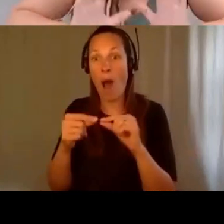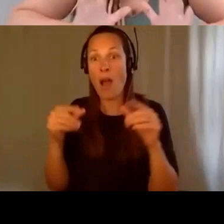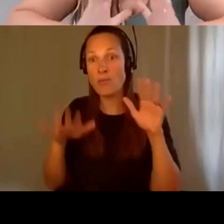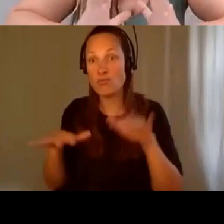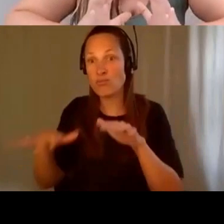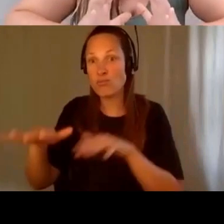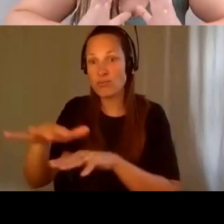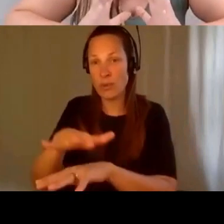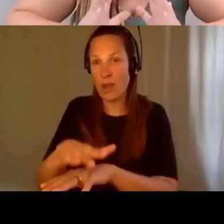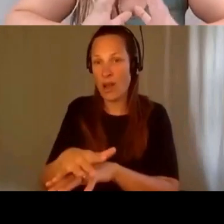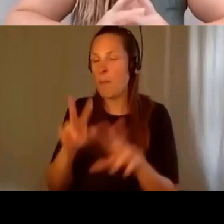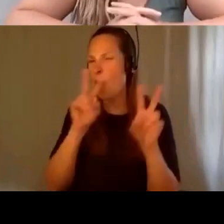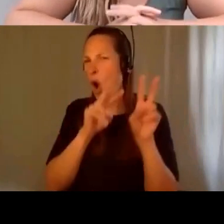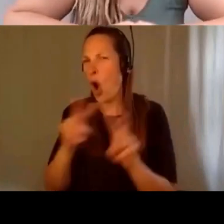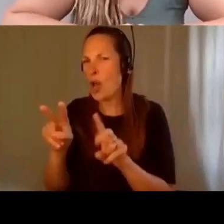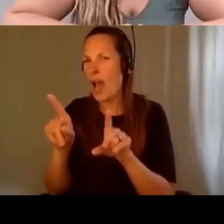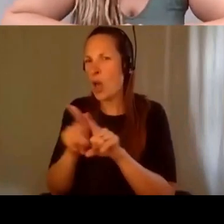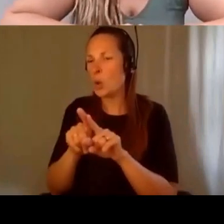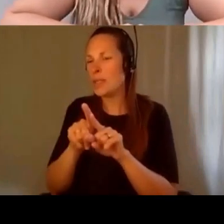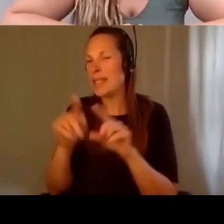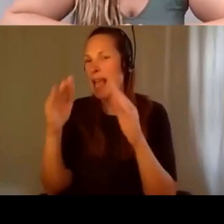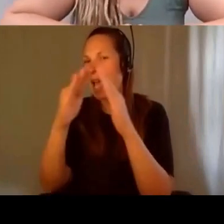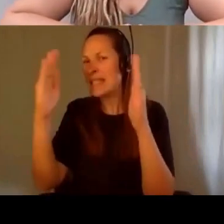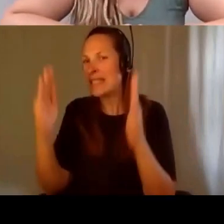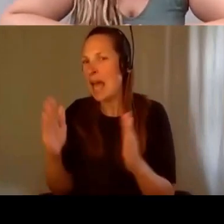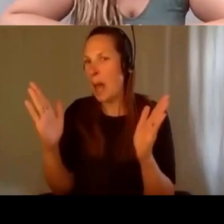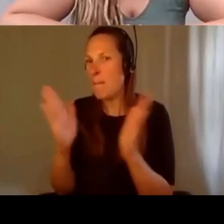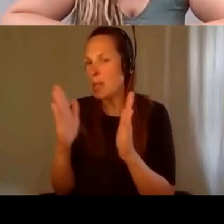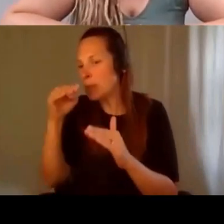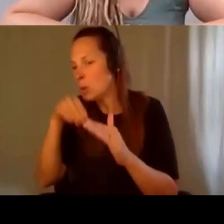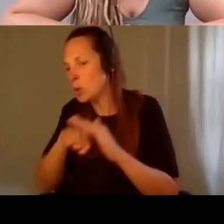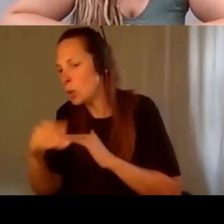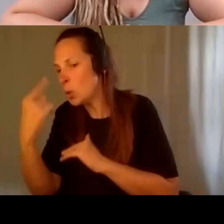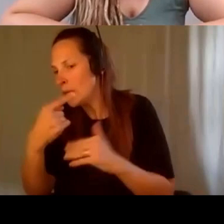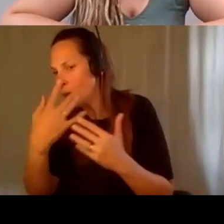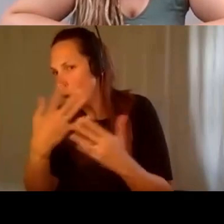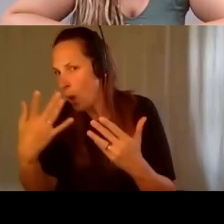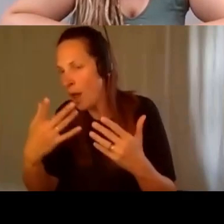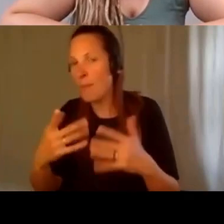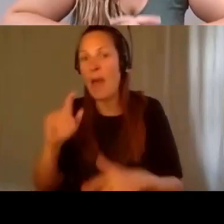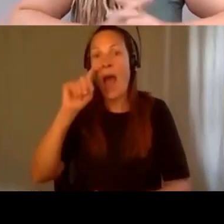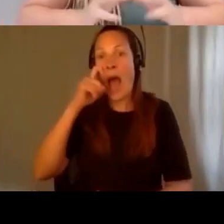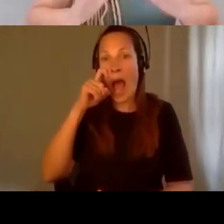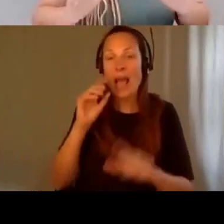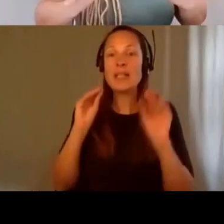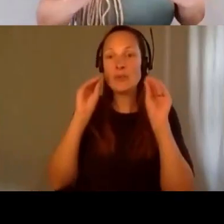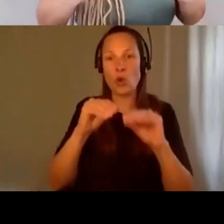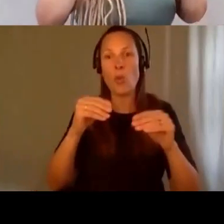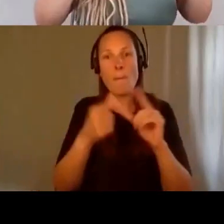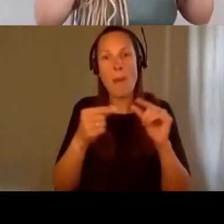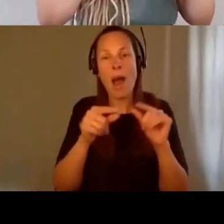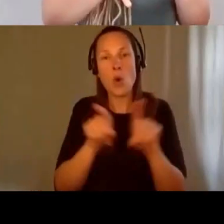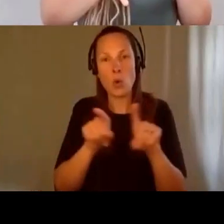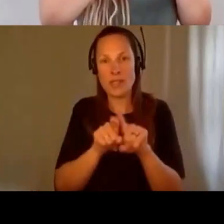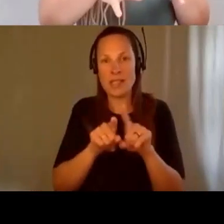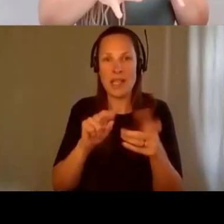Puis, on surveille l'état de notre petite serre et l'ail, on va le pailler aussi. Puis, ça va permettre de faire une